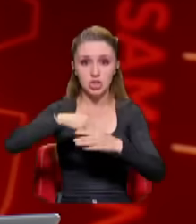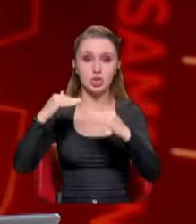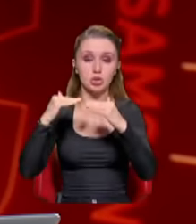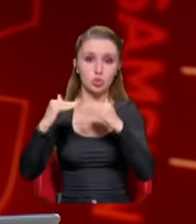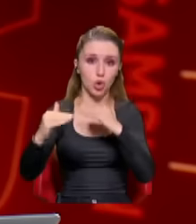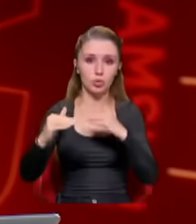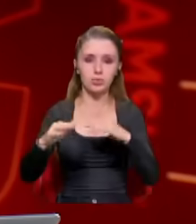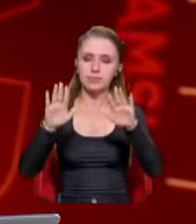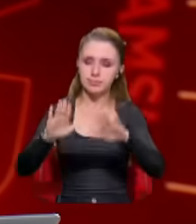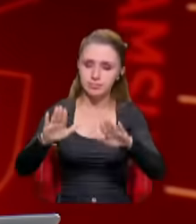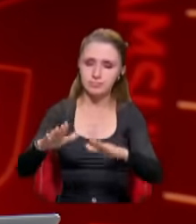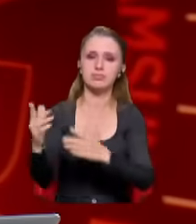yatıştırmaya yönelik bir hamleydi